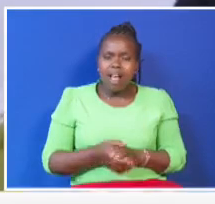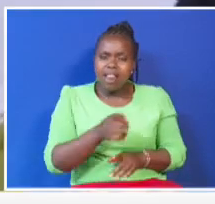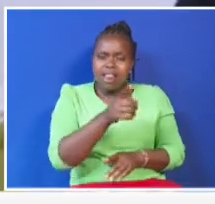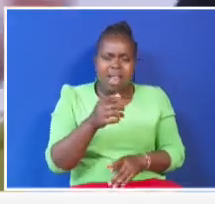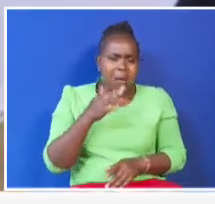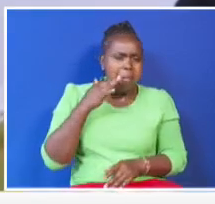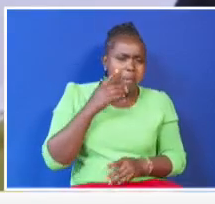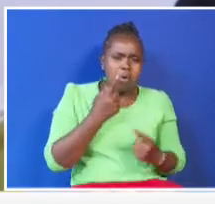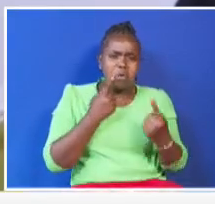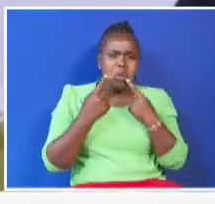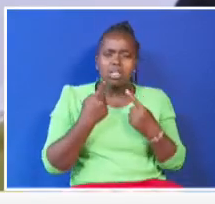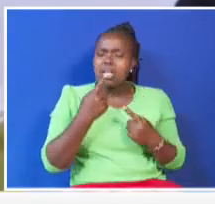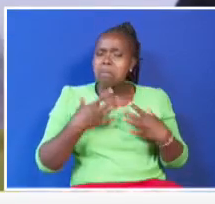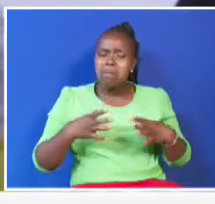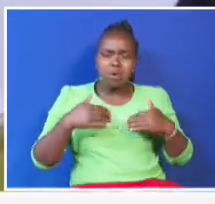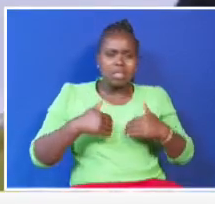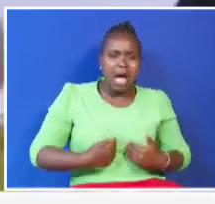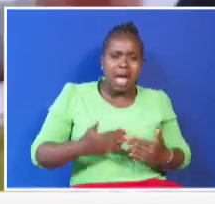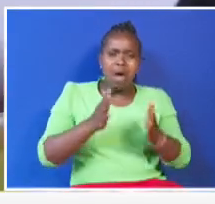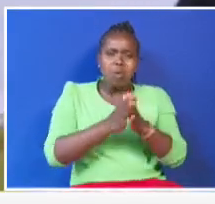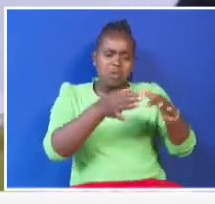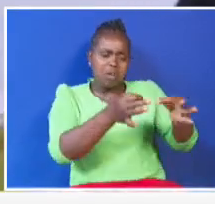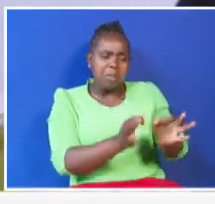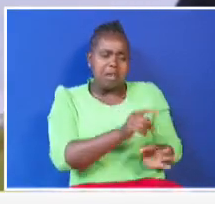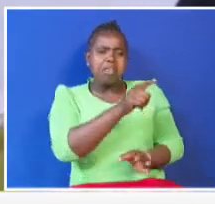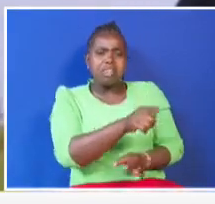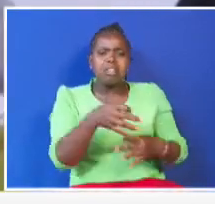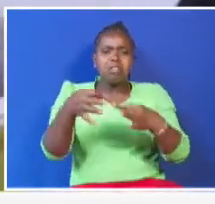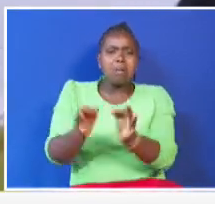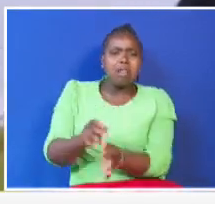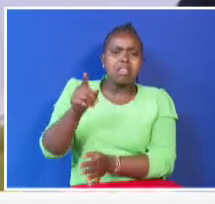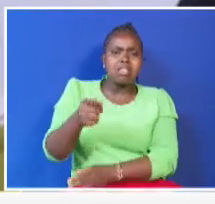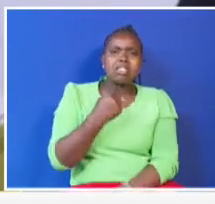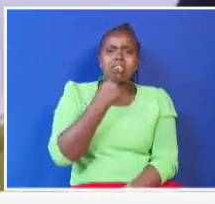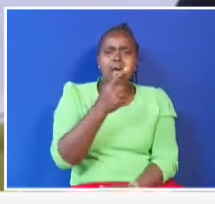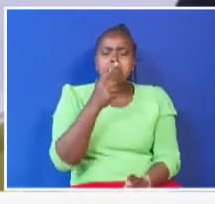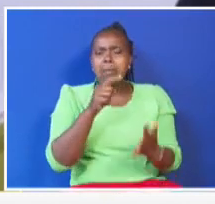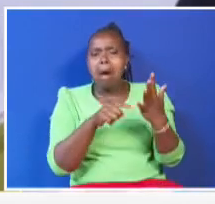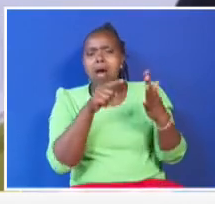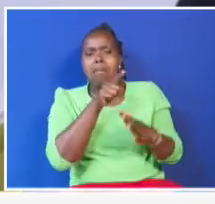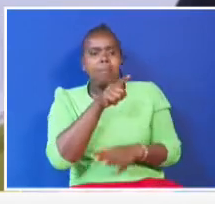wanaongea wanasema watu wamechoka na uongozi wa familia hii nini sijui nini.